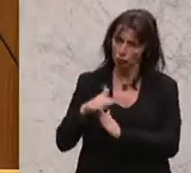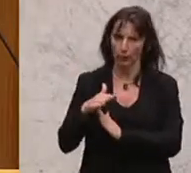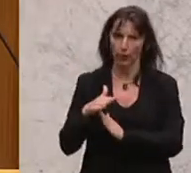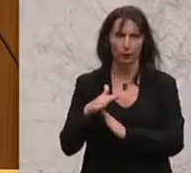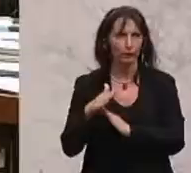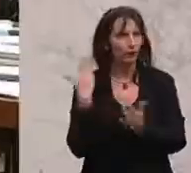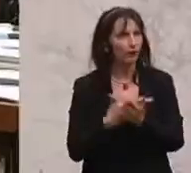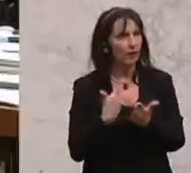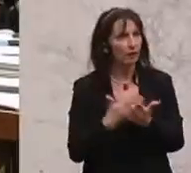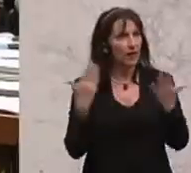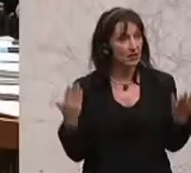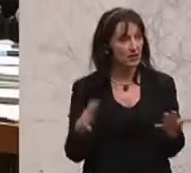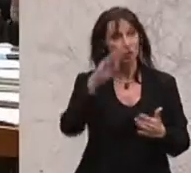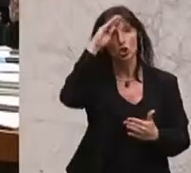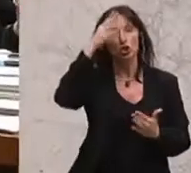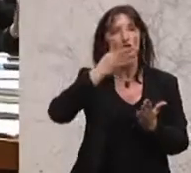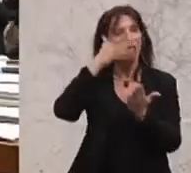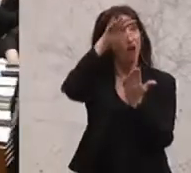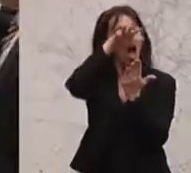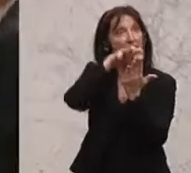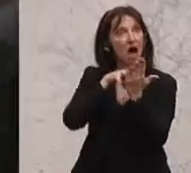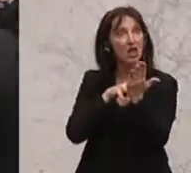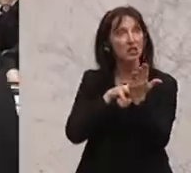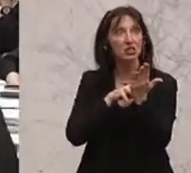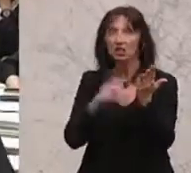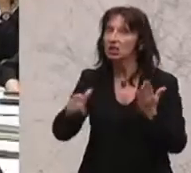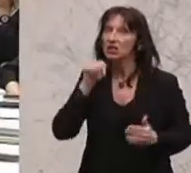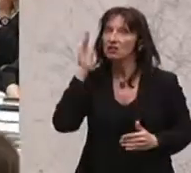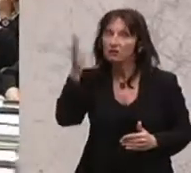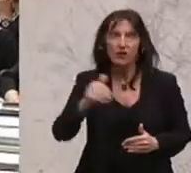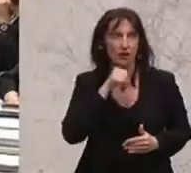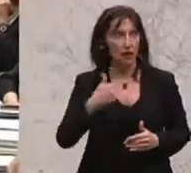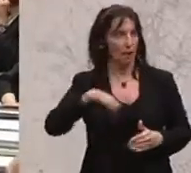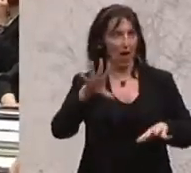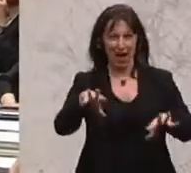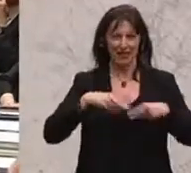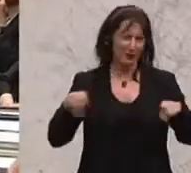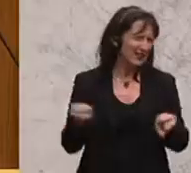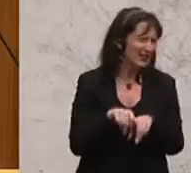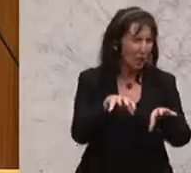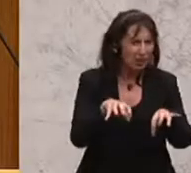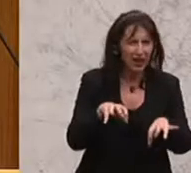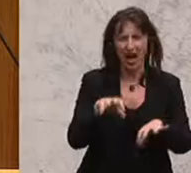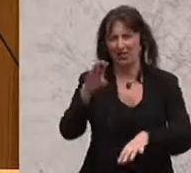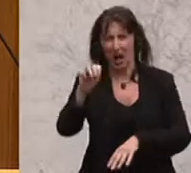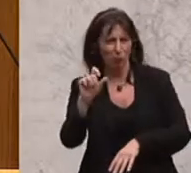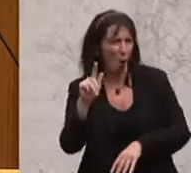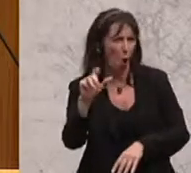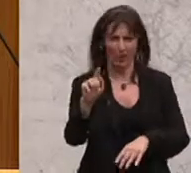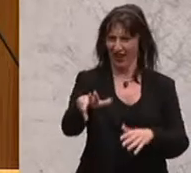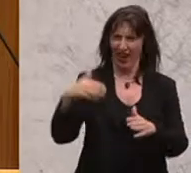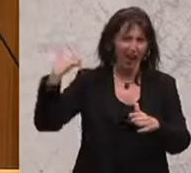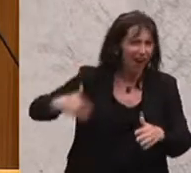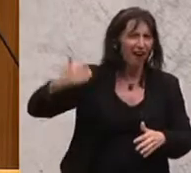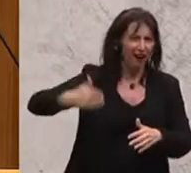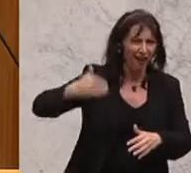Und deshalb werden wir diese schwarze Rückfallstäterei nicht mehr zulassen. Wie bei Grasser, wie bei Molterer, es geht immer gleich weiter.